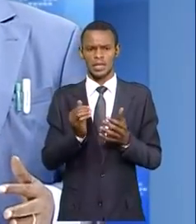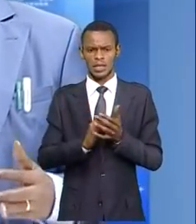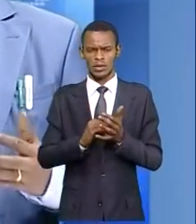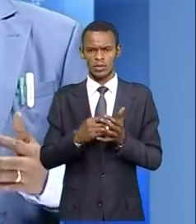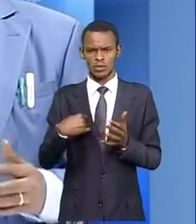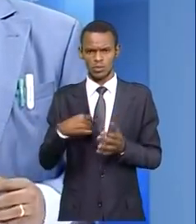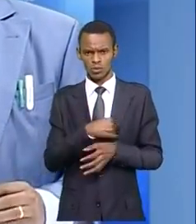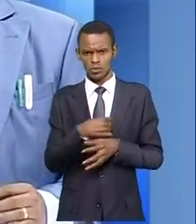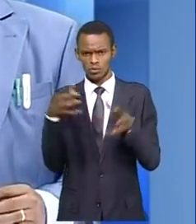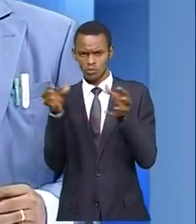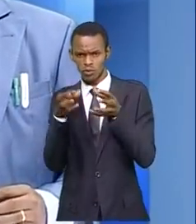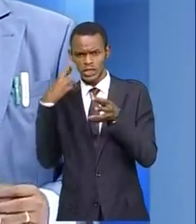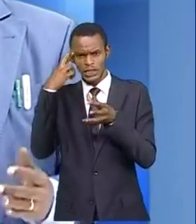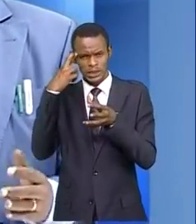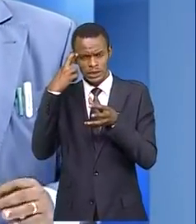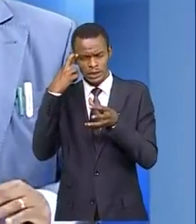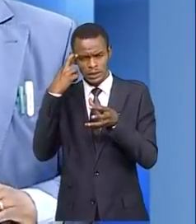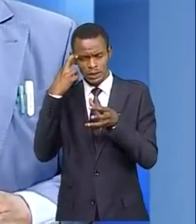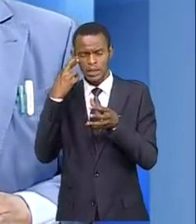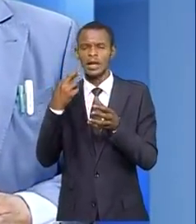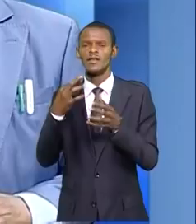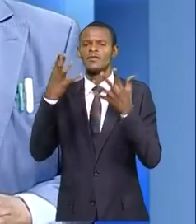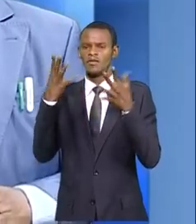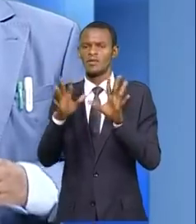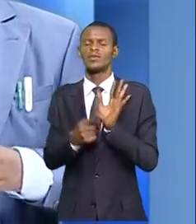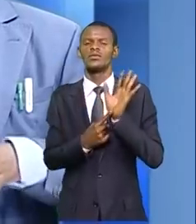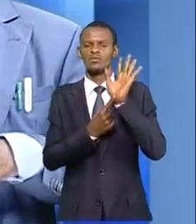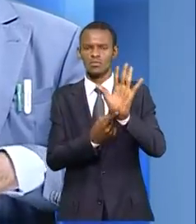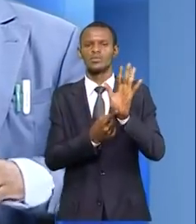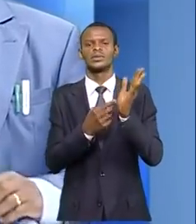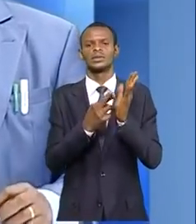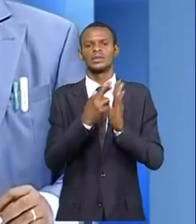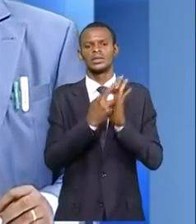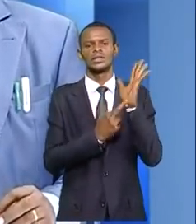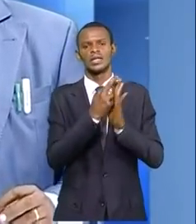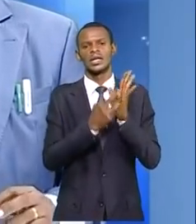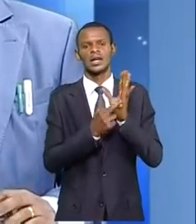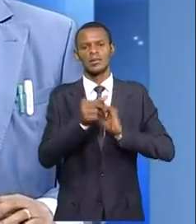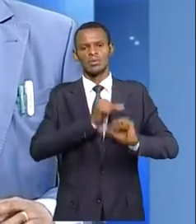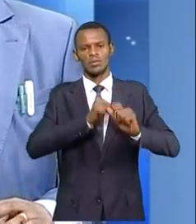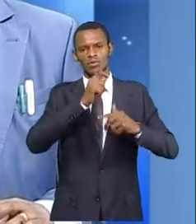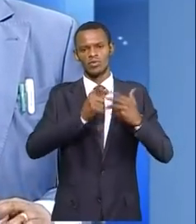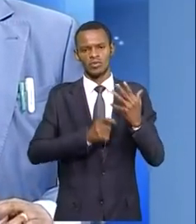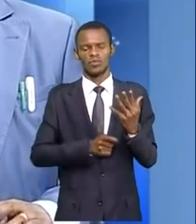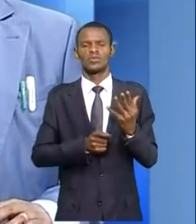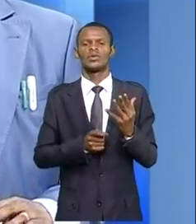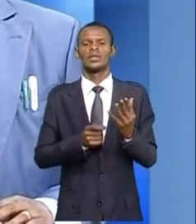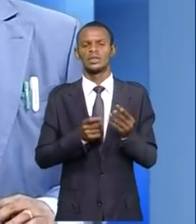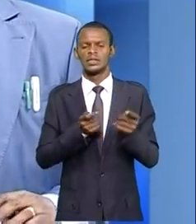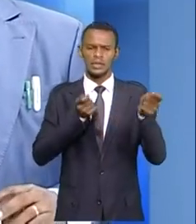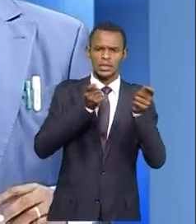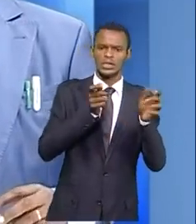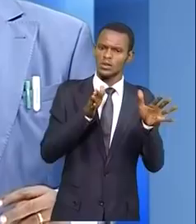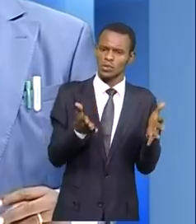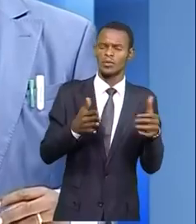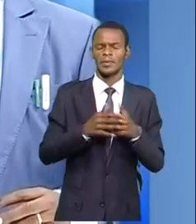le bureau va représenter les rapports d'activités et de la gestion pendant l'intersession il est prévu